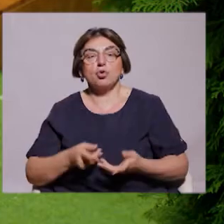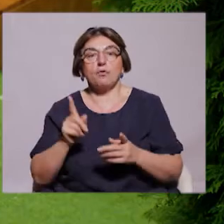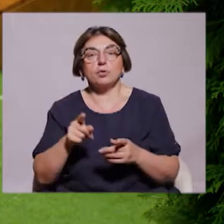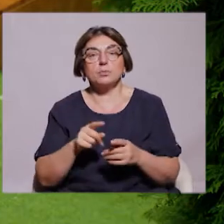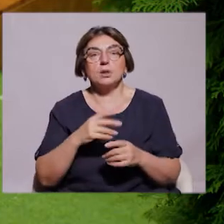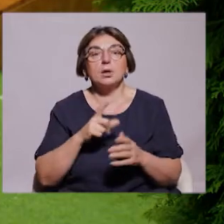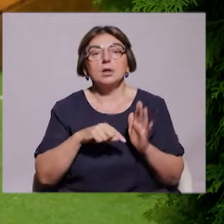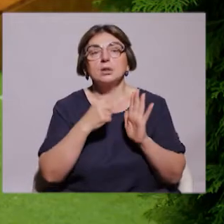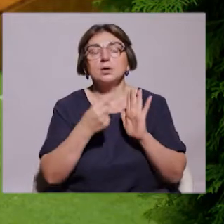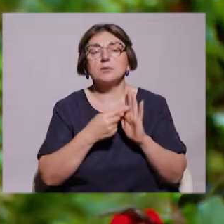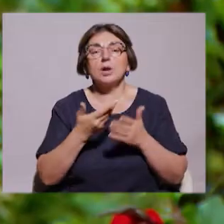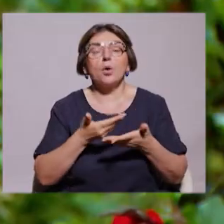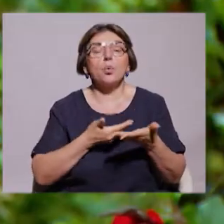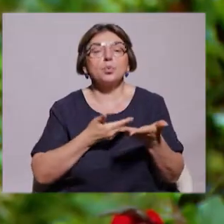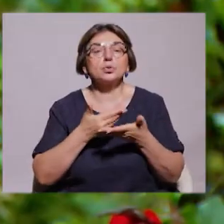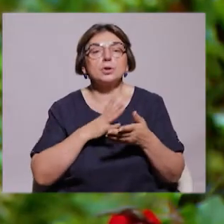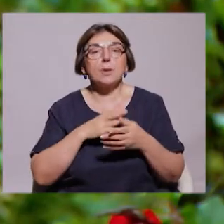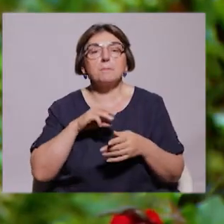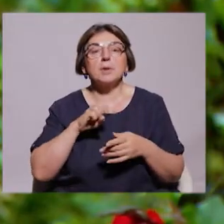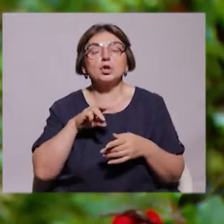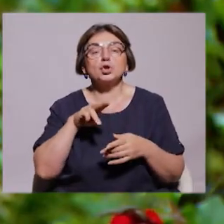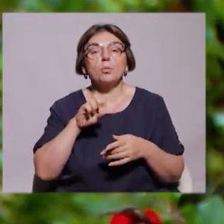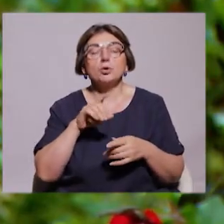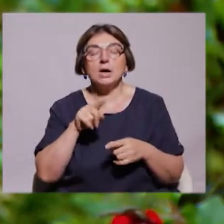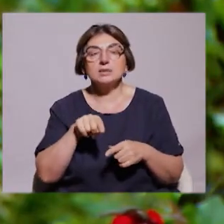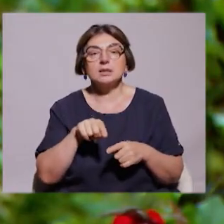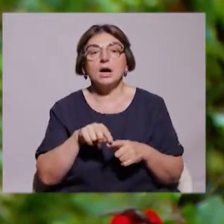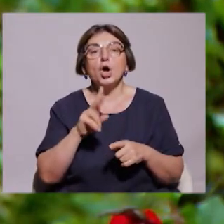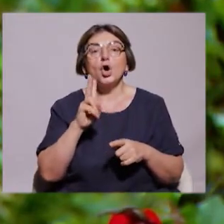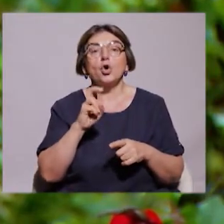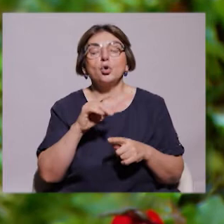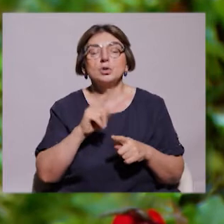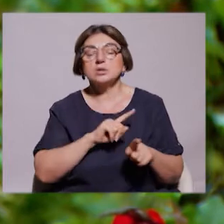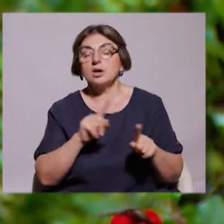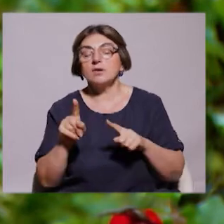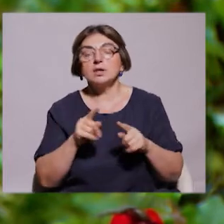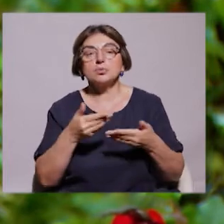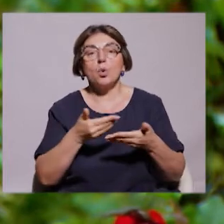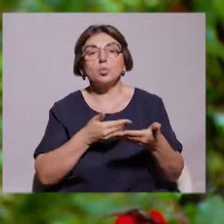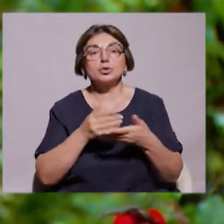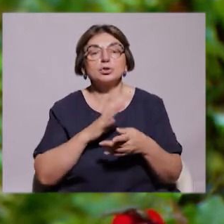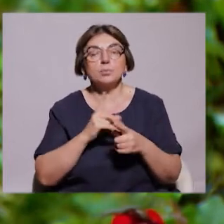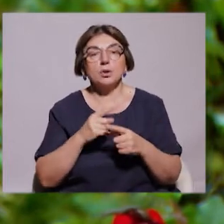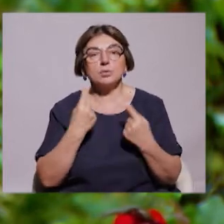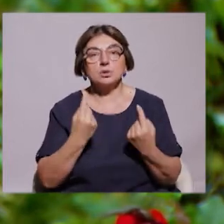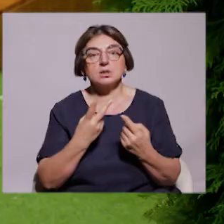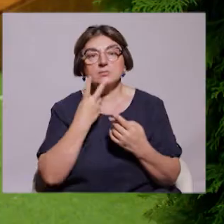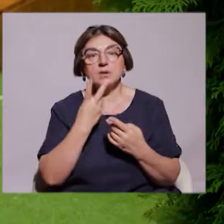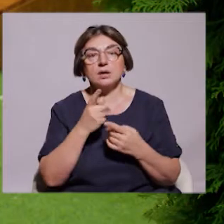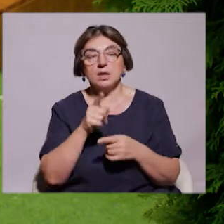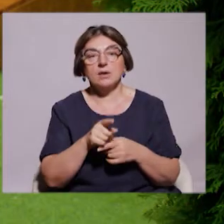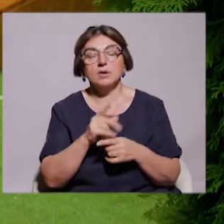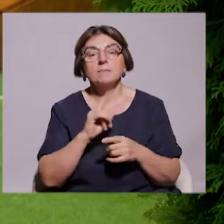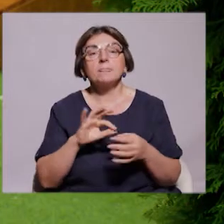არსებობდა მეტროპოლიასა და კოლონიას შორის? სხვადასხვანაირი ურთიერთობა არსებობდა და ჩვენ ეხლა დღეს გავიგებთ ამას. კერძოდ, ჩრდილოეთში